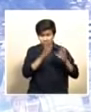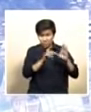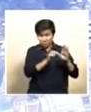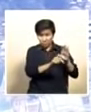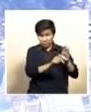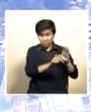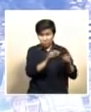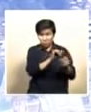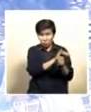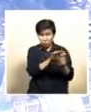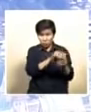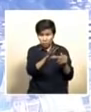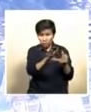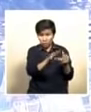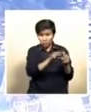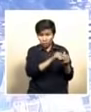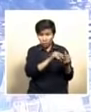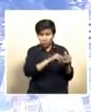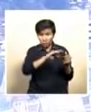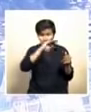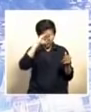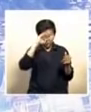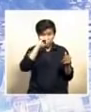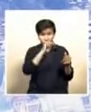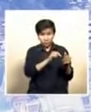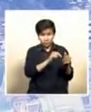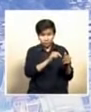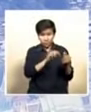ได้นั่นก็คือ